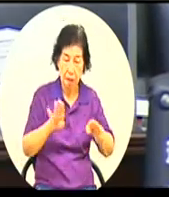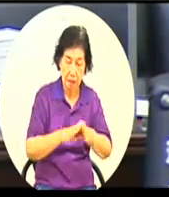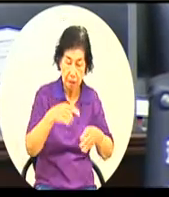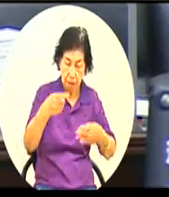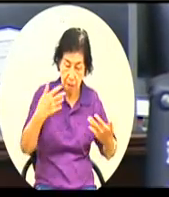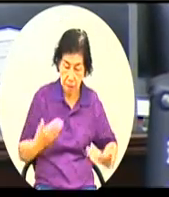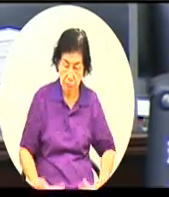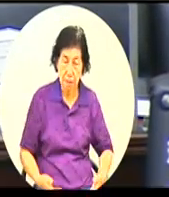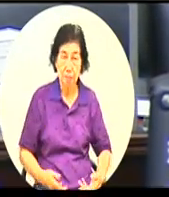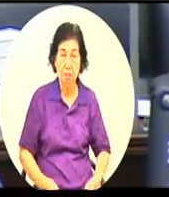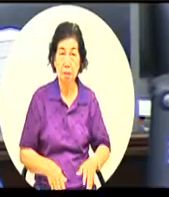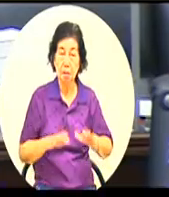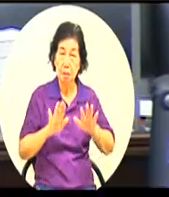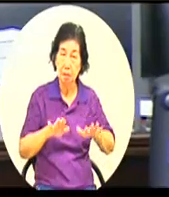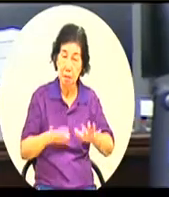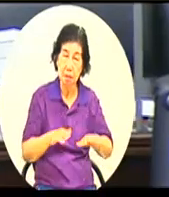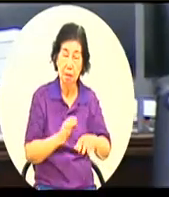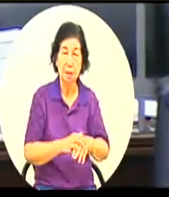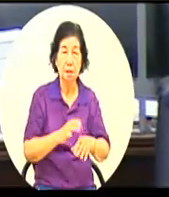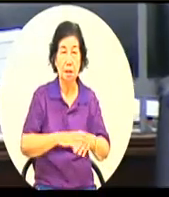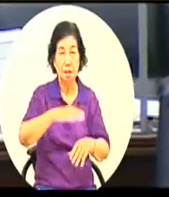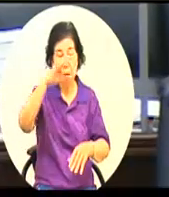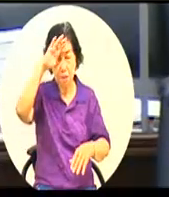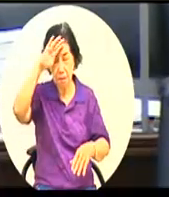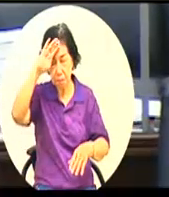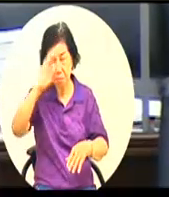病都爱拣时间，